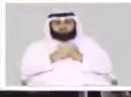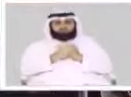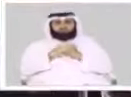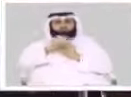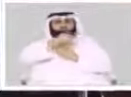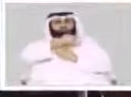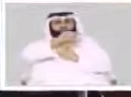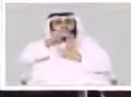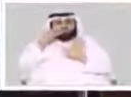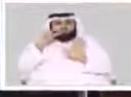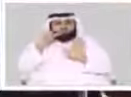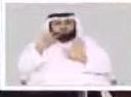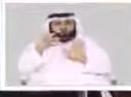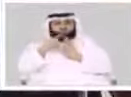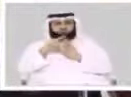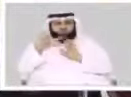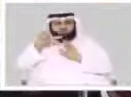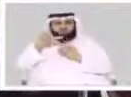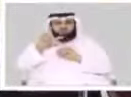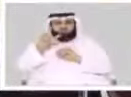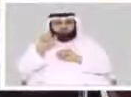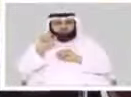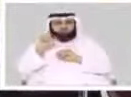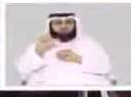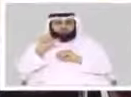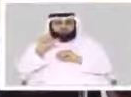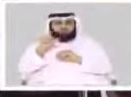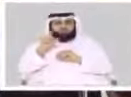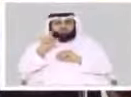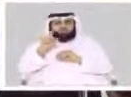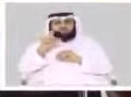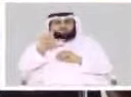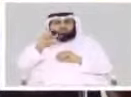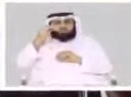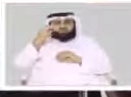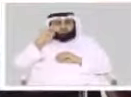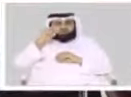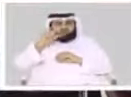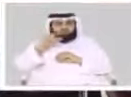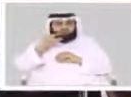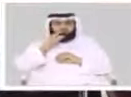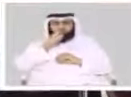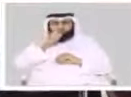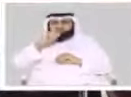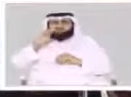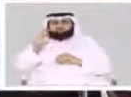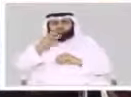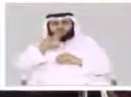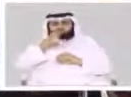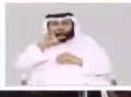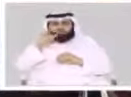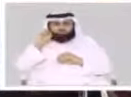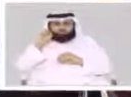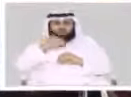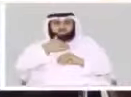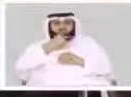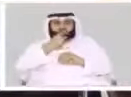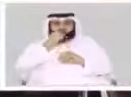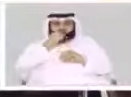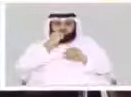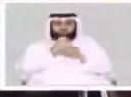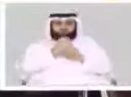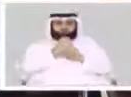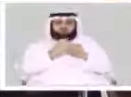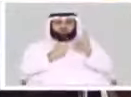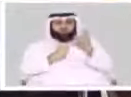السورة وجدنا أن لفظ العقد جاء في السورة إما بلفظه المباشر يا أيها الذين آمنوا أوفوا بالعقود، أو